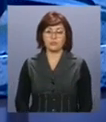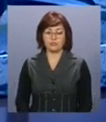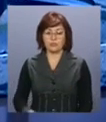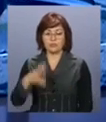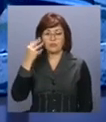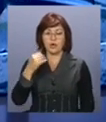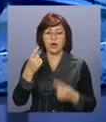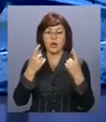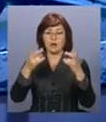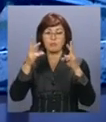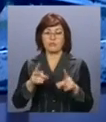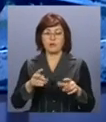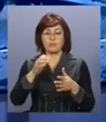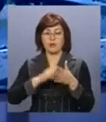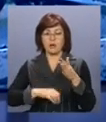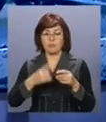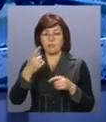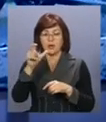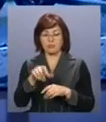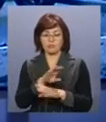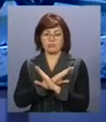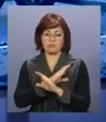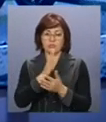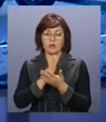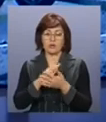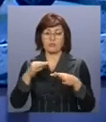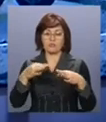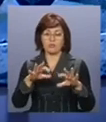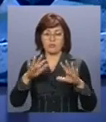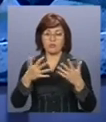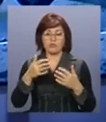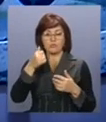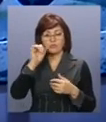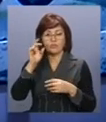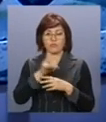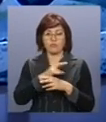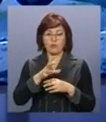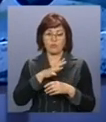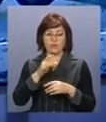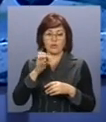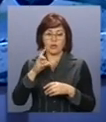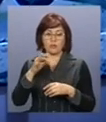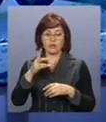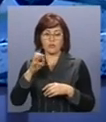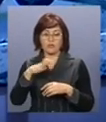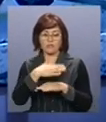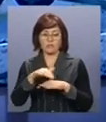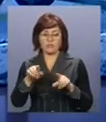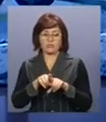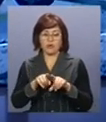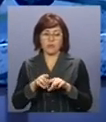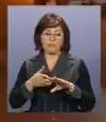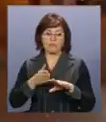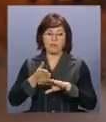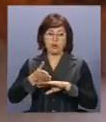Алматыда ірі жол апатының салдарынан бір адам қаза тапты. Көлік оқиғасы кеше түнде болған. Toyota Camry Рысқұлов көшесінің бойымен келе